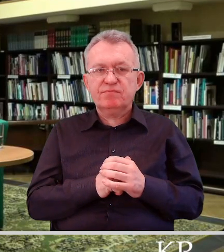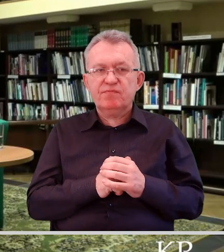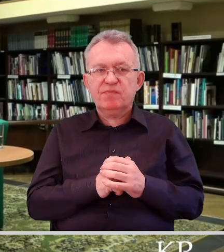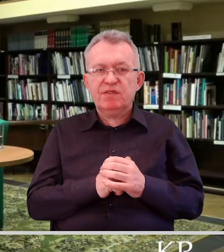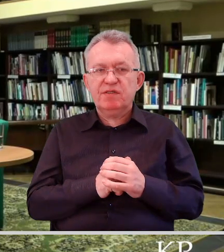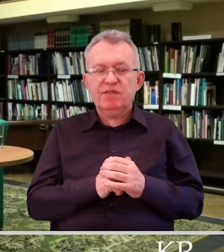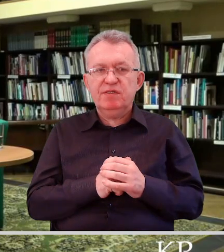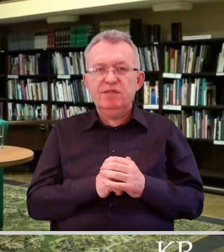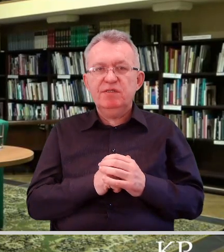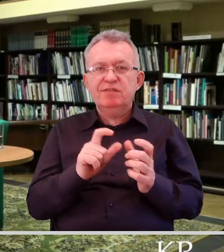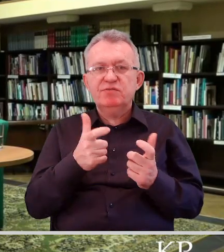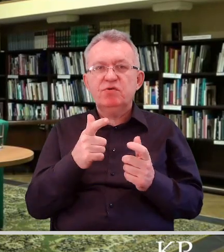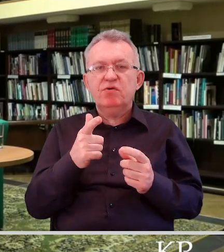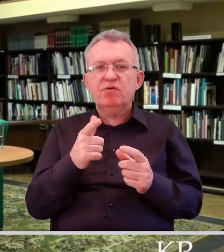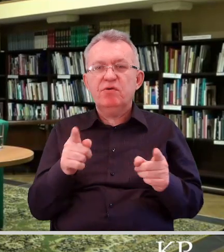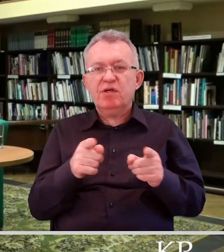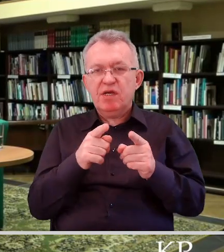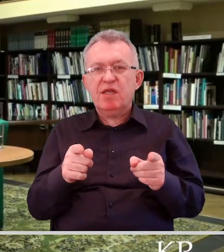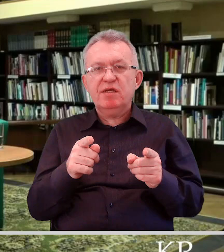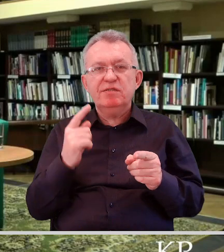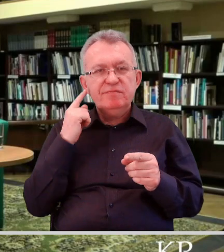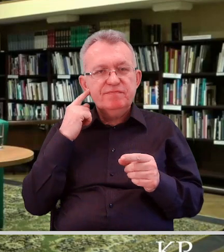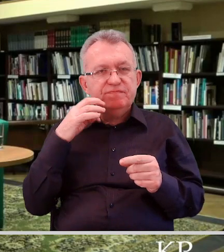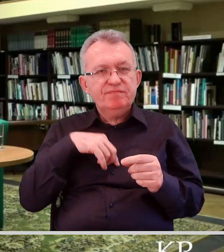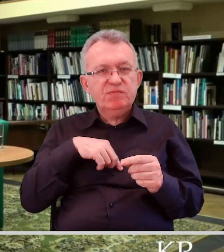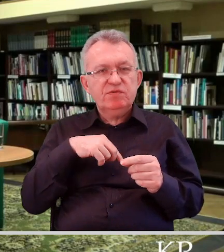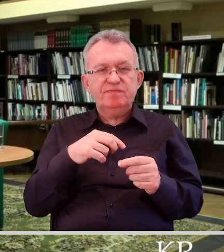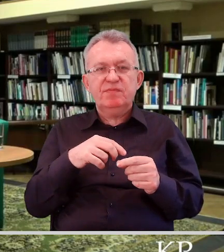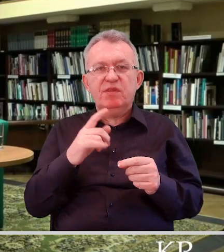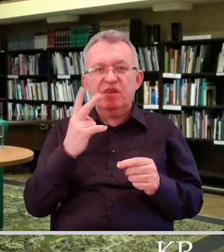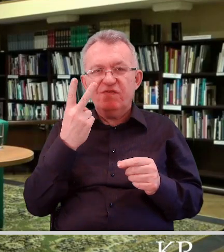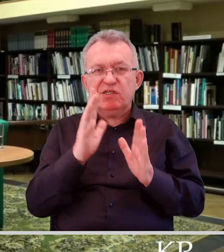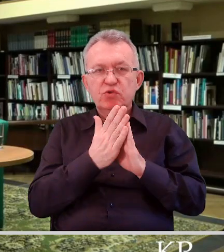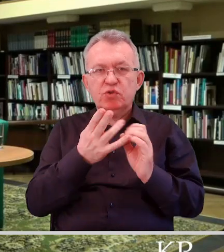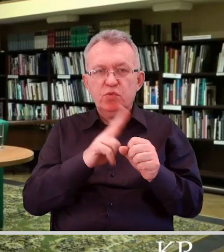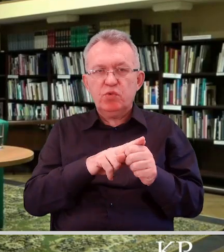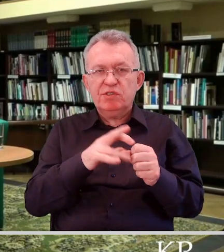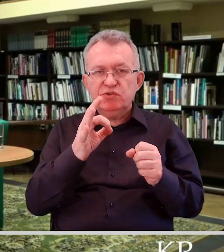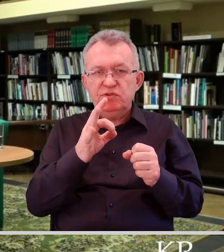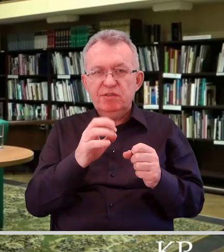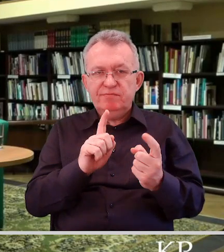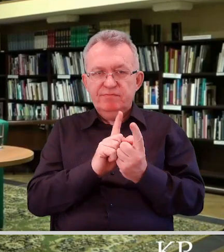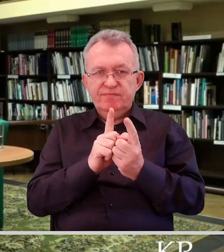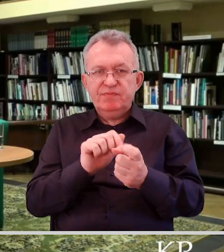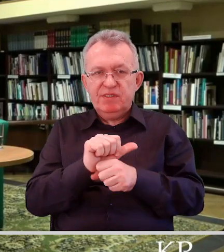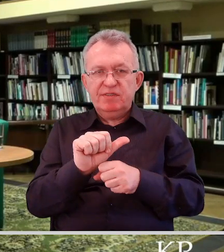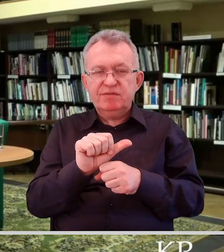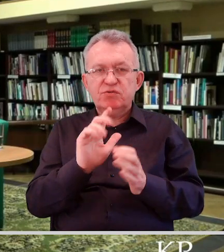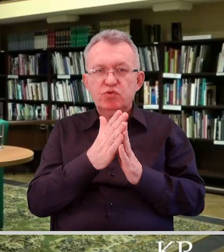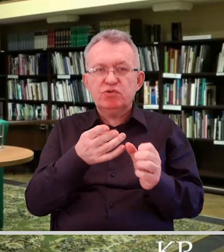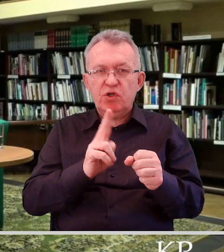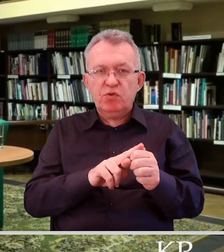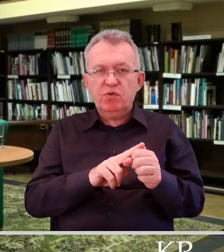Powiedziałaś, że co w duszy gra, ale ja też myślę, że te książki, dwie, które tutaj nas dzisiaj sprowadzają, to są też takie książki,